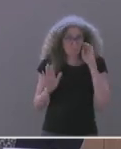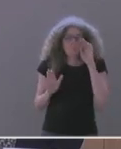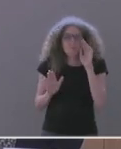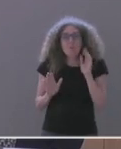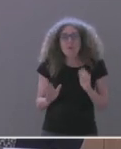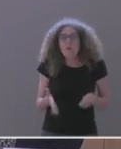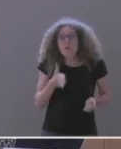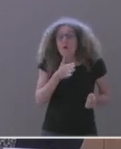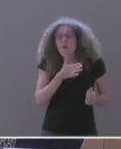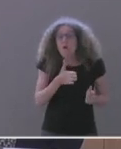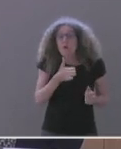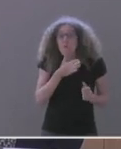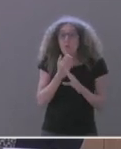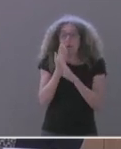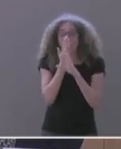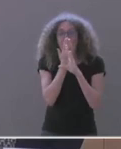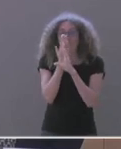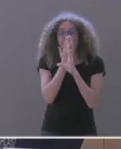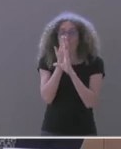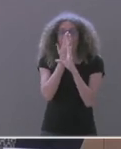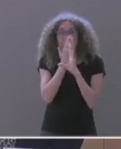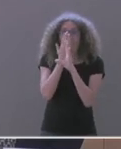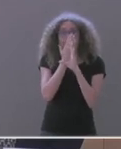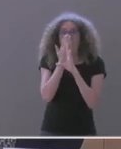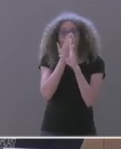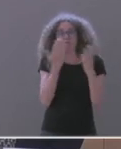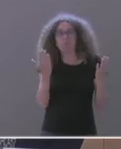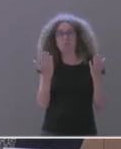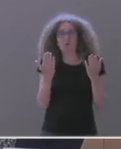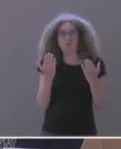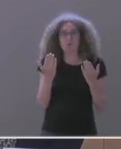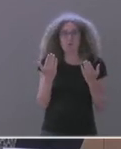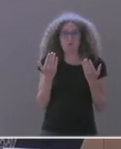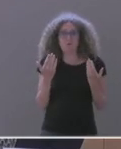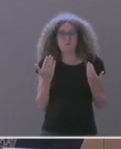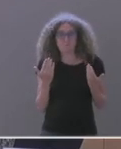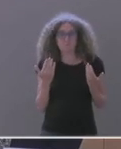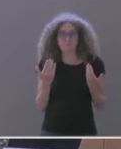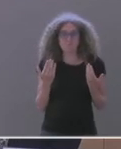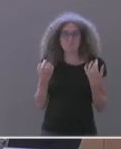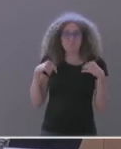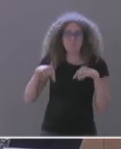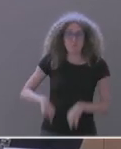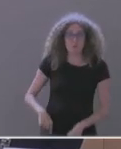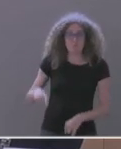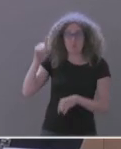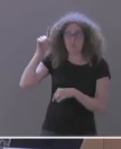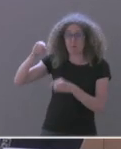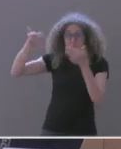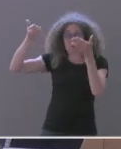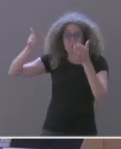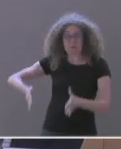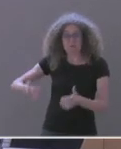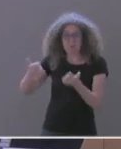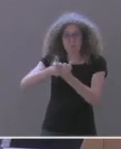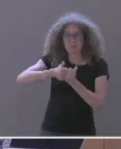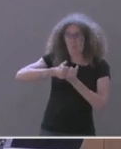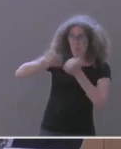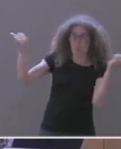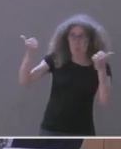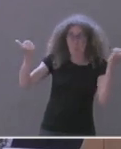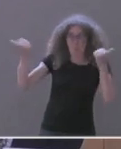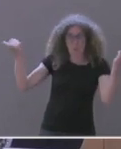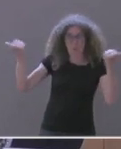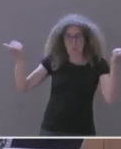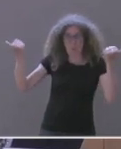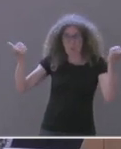derrière des boîtes d'allumettes. Nous sommes face maintenant à des décisions gouvernementales qui vont dans l'autre sens. Ils vont dans l'autre sens, et puis il faut